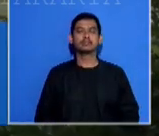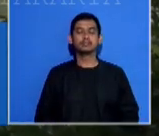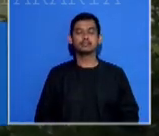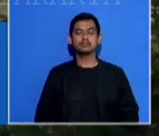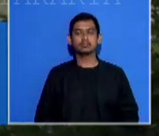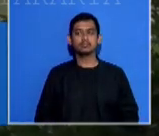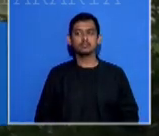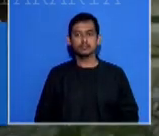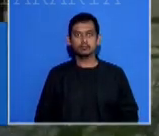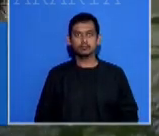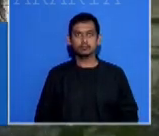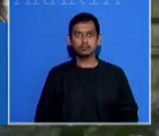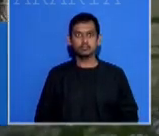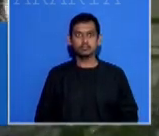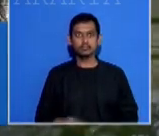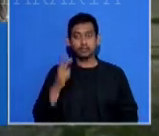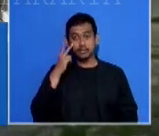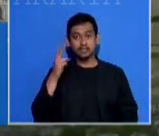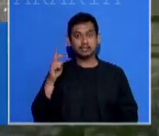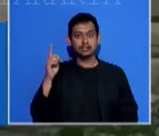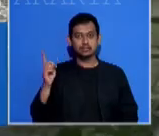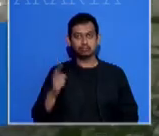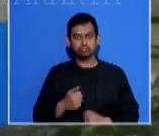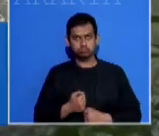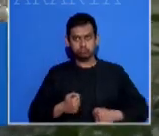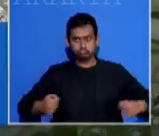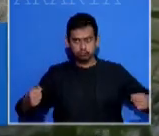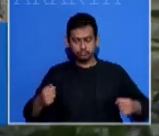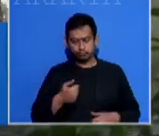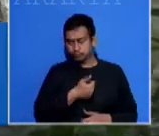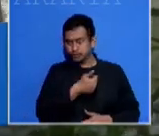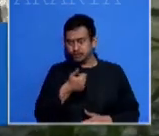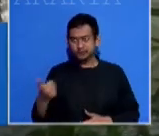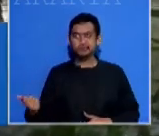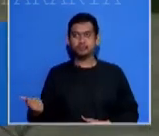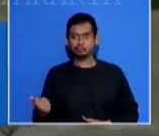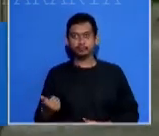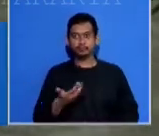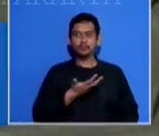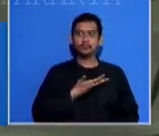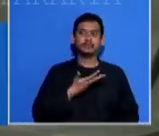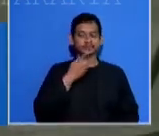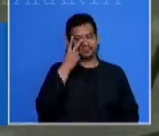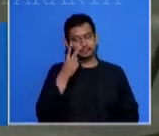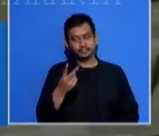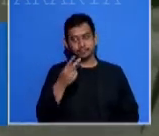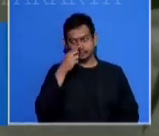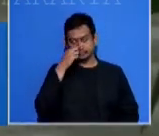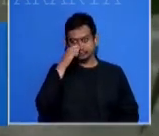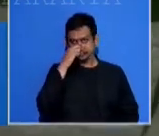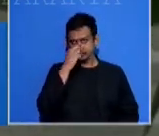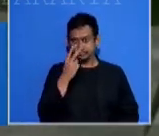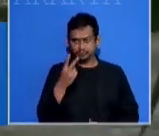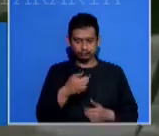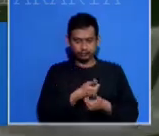Ningali mindo ingkang dipun ingah, lemo tur resik kados mekaten menika temtunipun ngremenaken sanget. Supados lemo lan resik menika